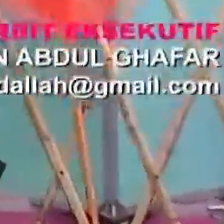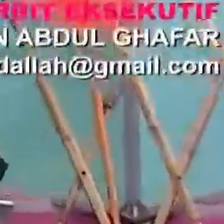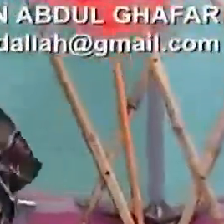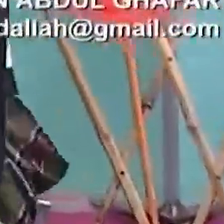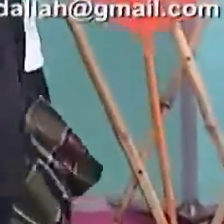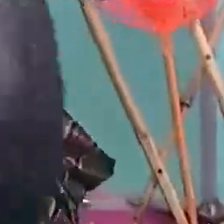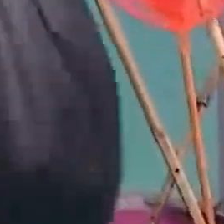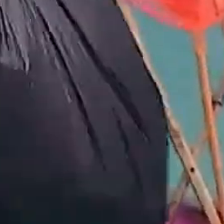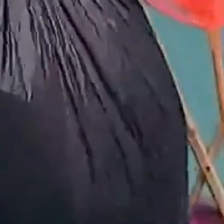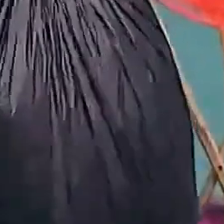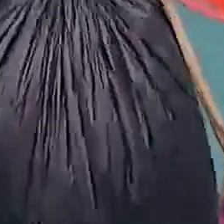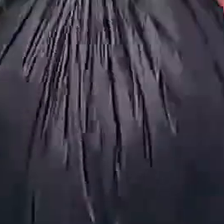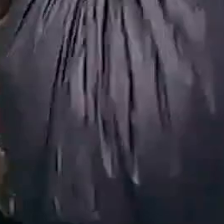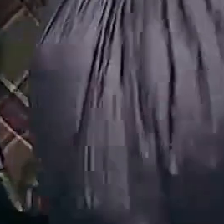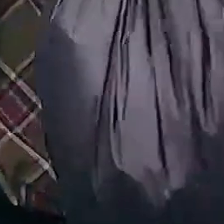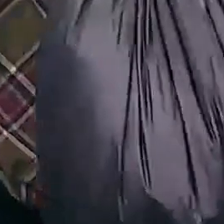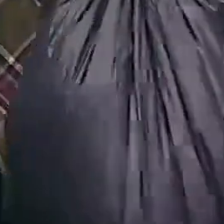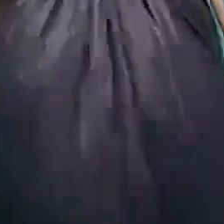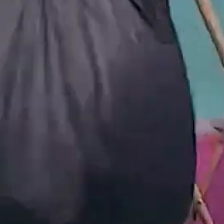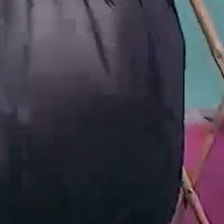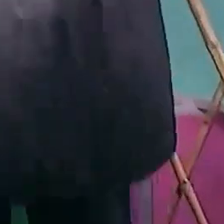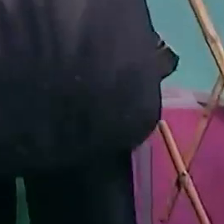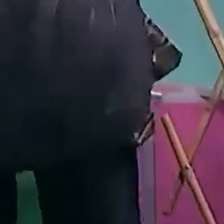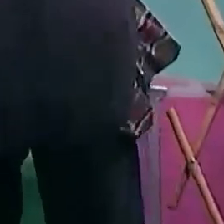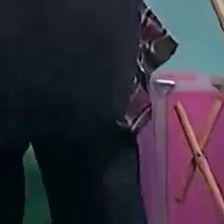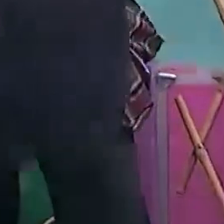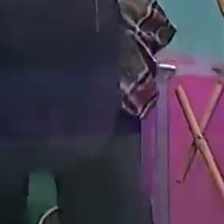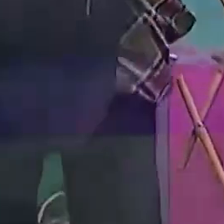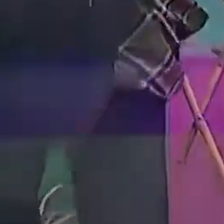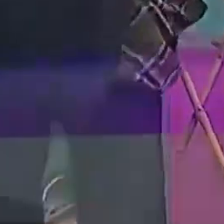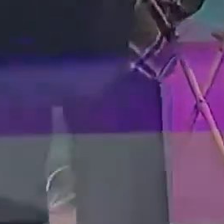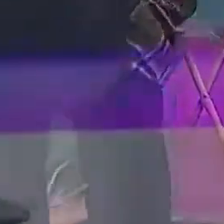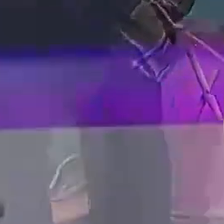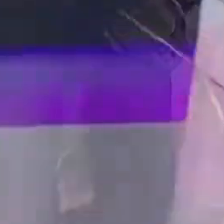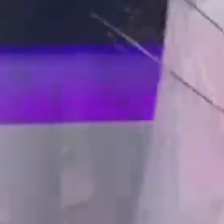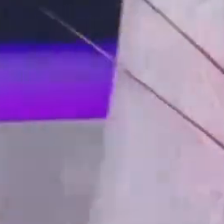dan biru hijau dan ku lalilu